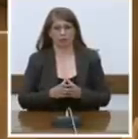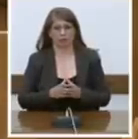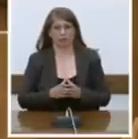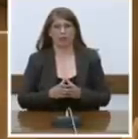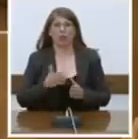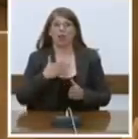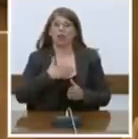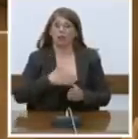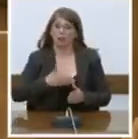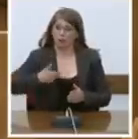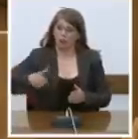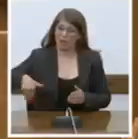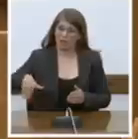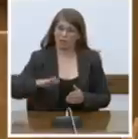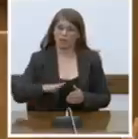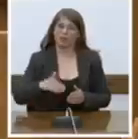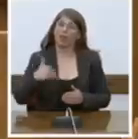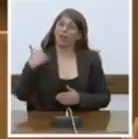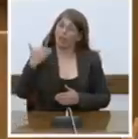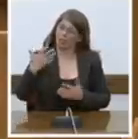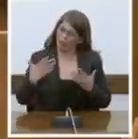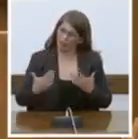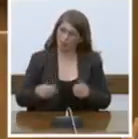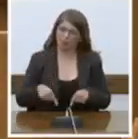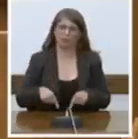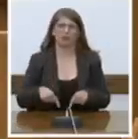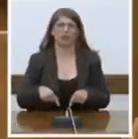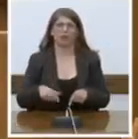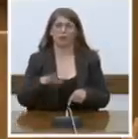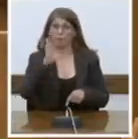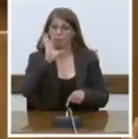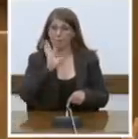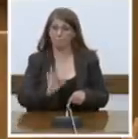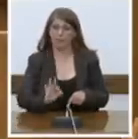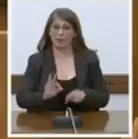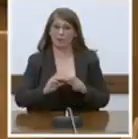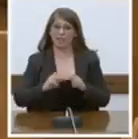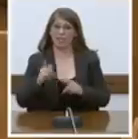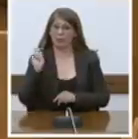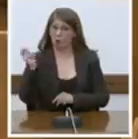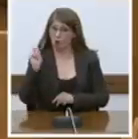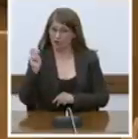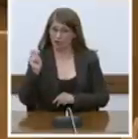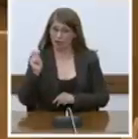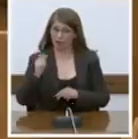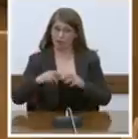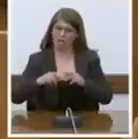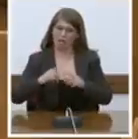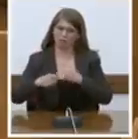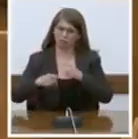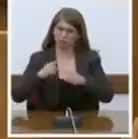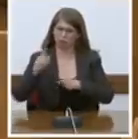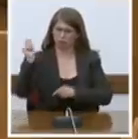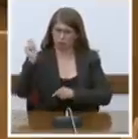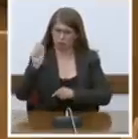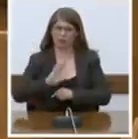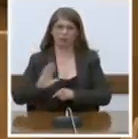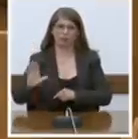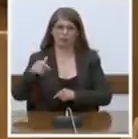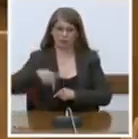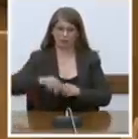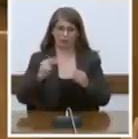Θέλουμε να είμαστε και θα είμαστε η πραγματική αντιπολίτευση σε αυτή τη Βουλή. Ακούμε